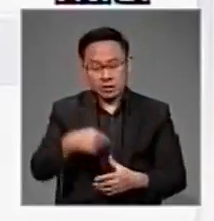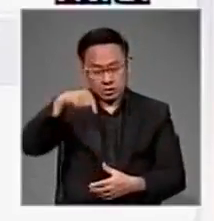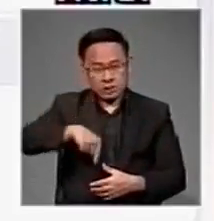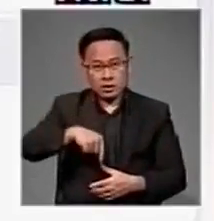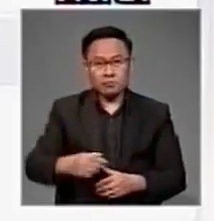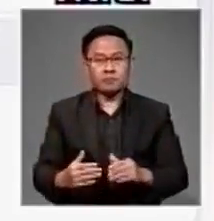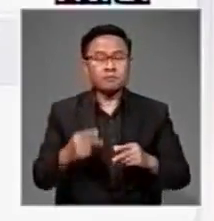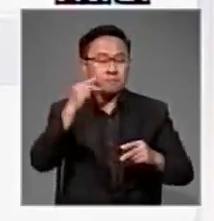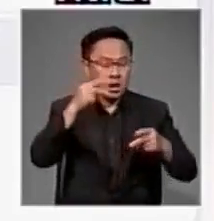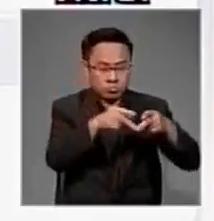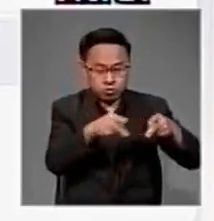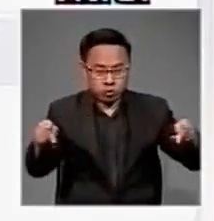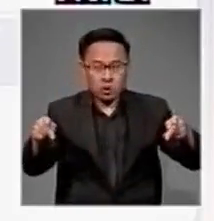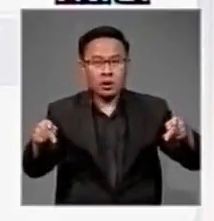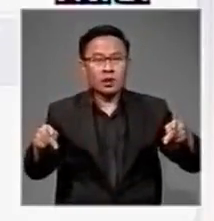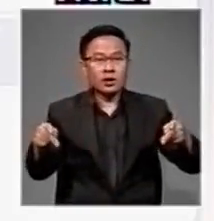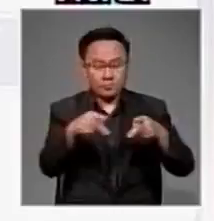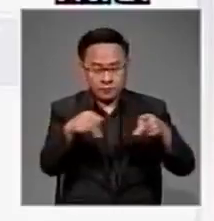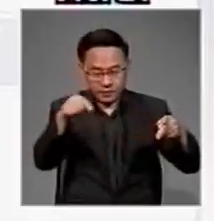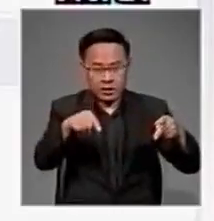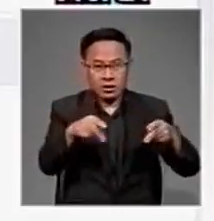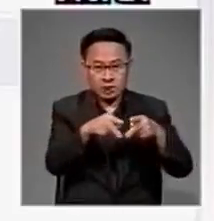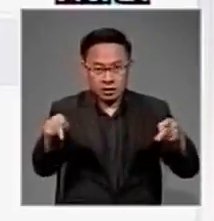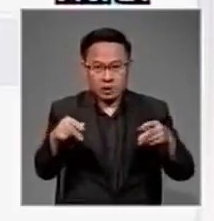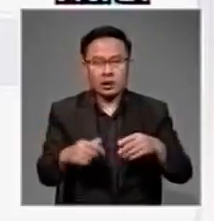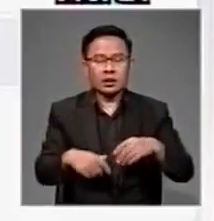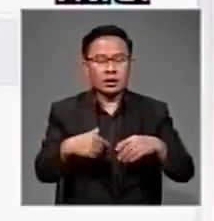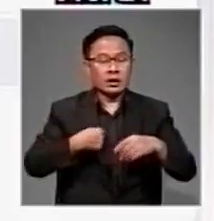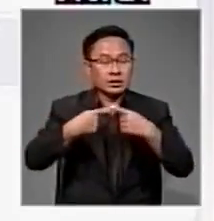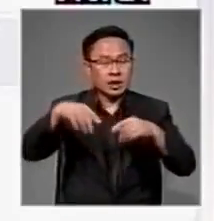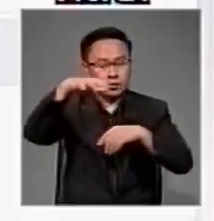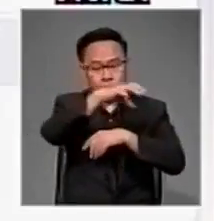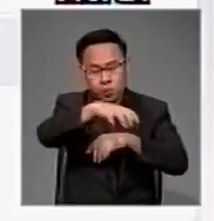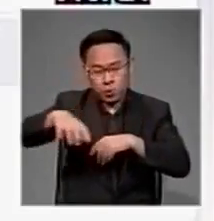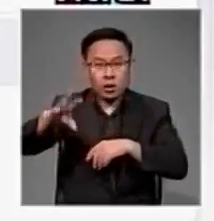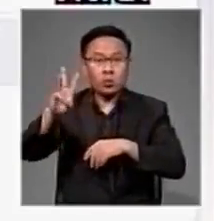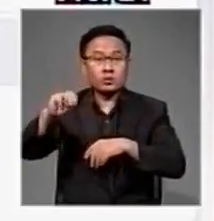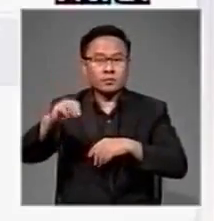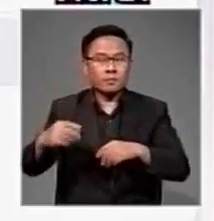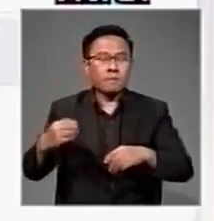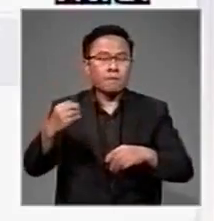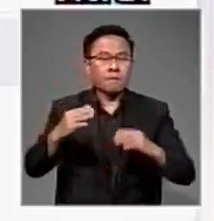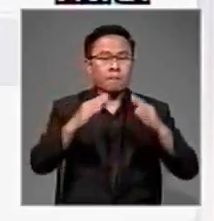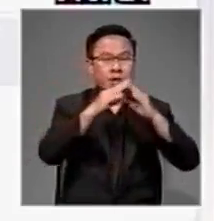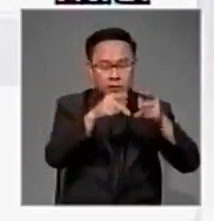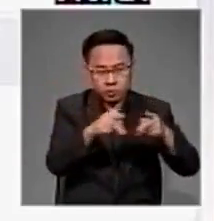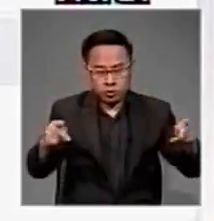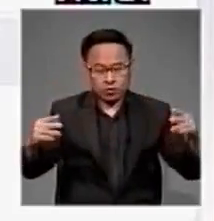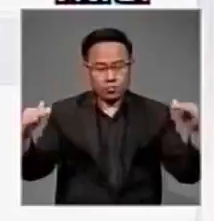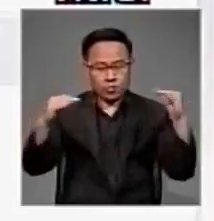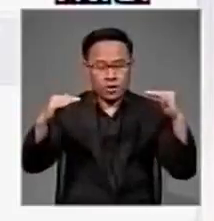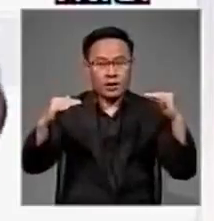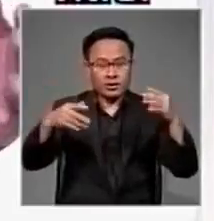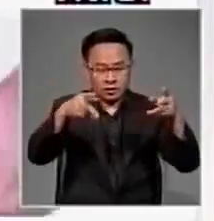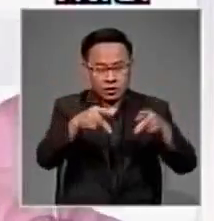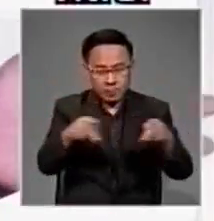ที่ด้านนอกที่เราให้ใช้ ค่ะ ก็นี่หลังที่เรายืนอยู่นี่คือเป็นบ้านแถวซึ่งหันหน้าลงคลองแต่อีก60หลังเนี่ย